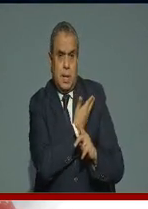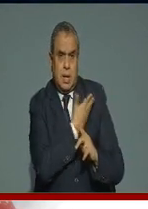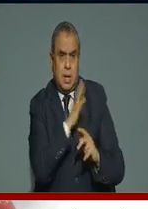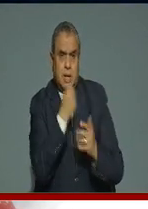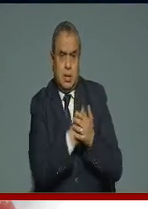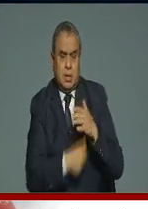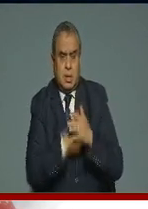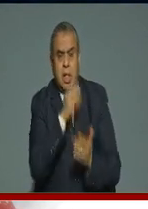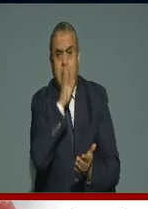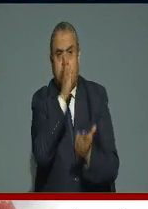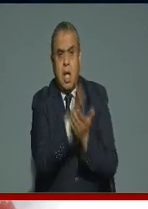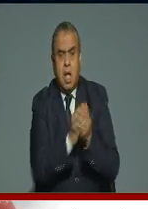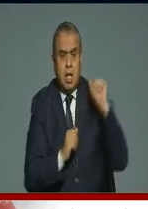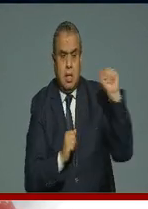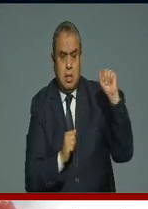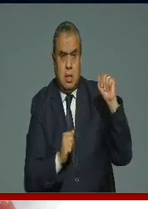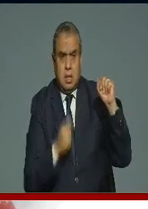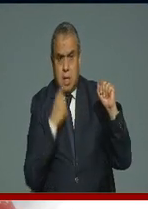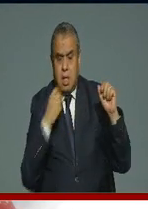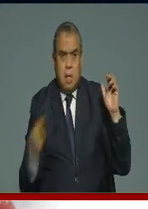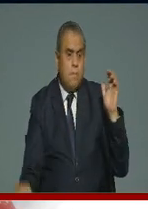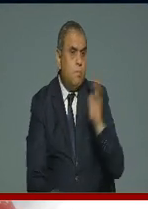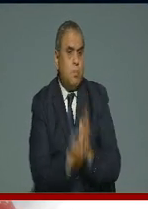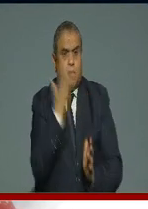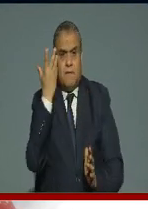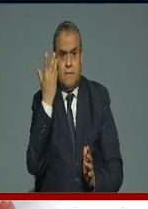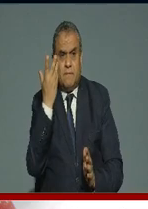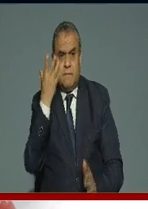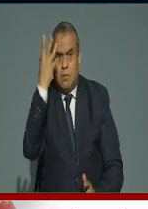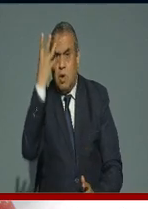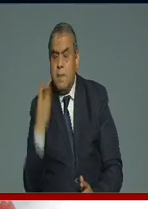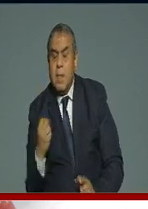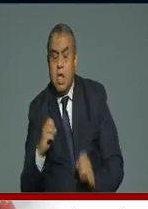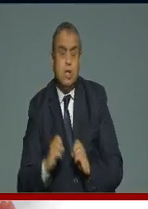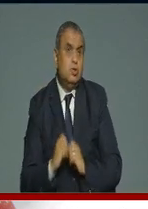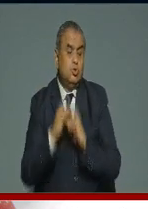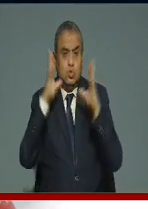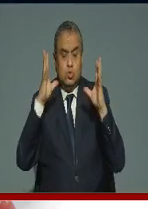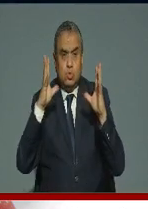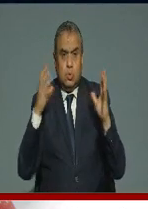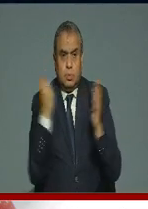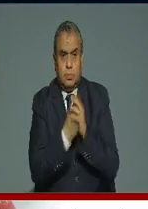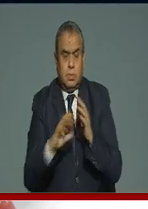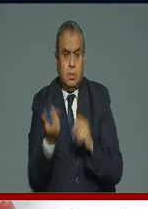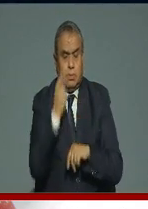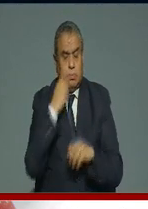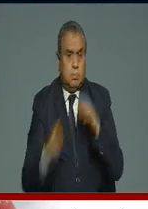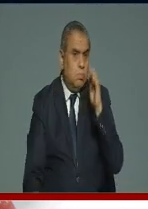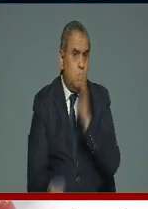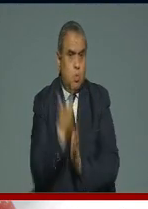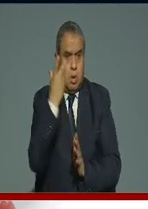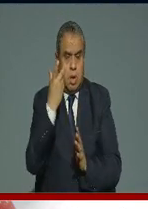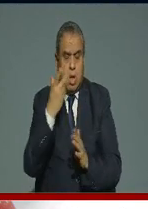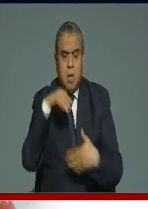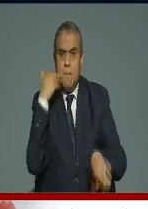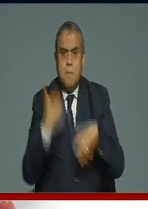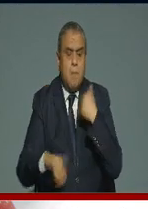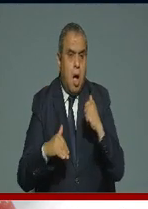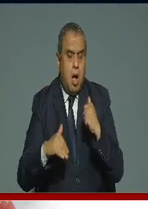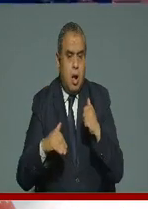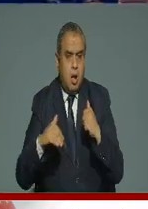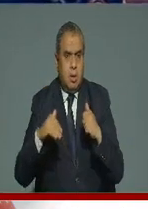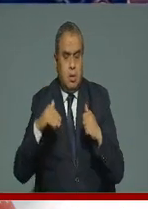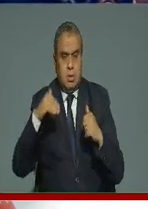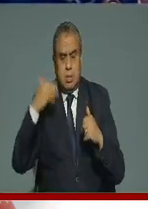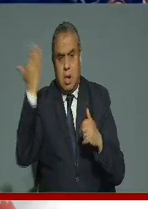فالحقيقة إن في لحظة ما بين ليل ونهار بيصحوا يلاقوا نفسهم قادرون باختلاف،